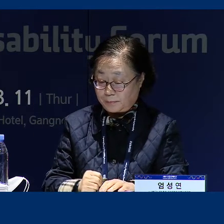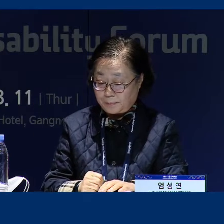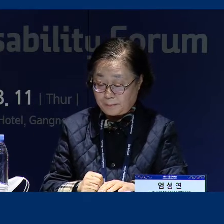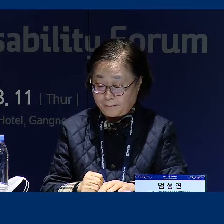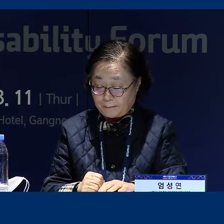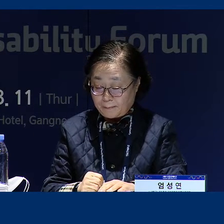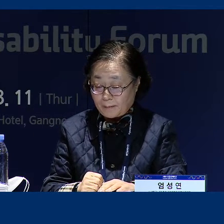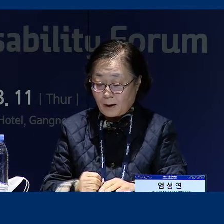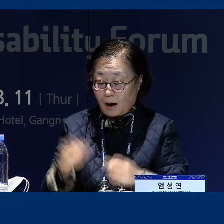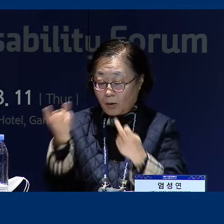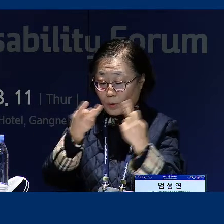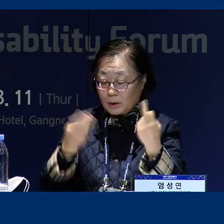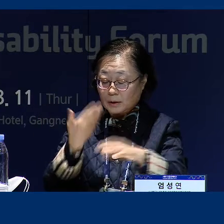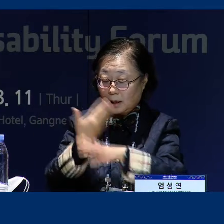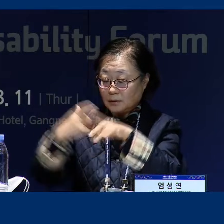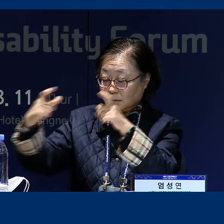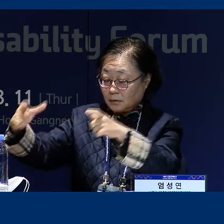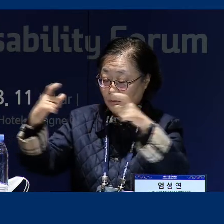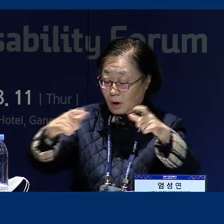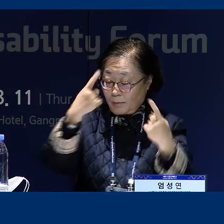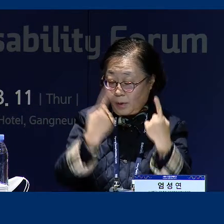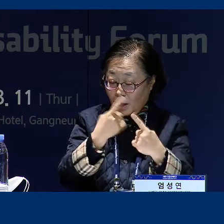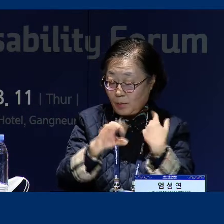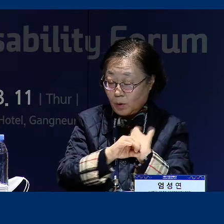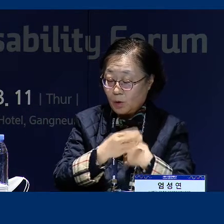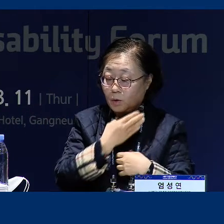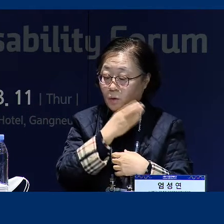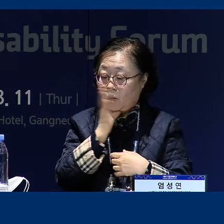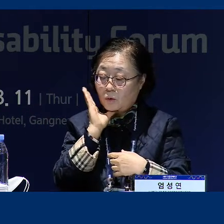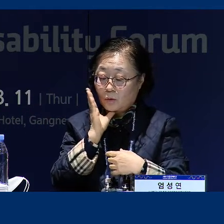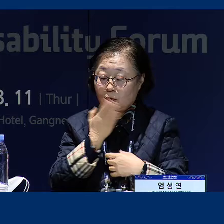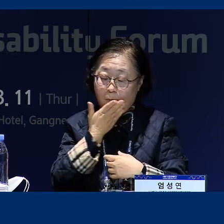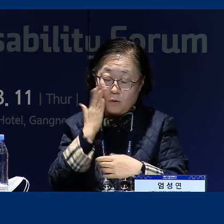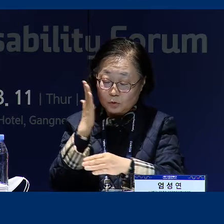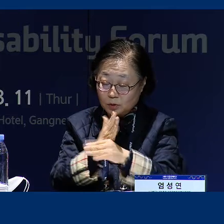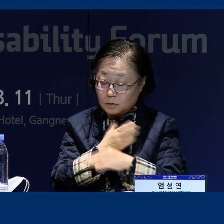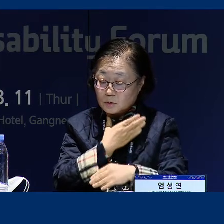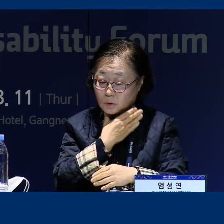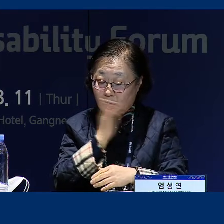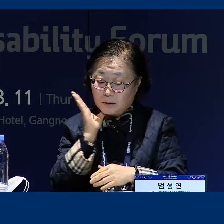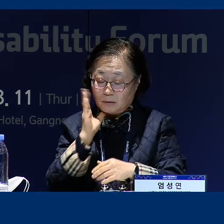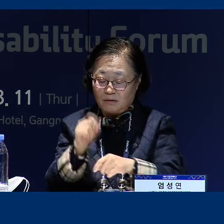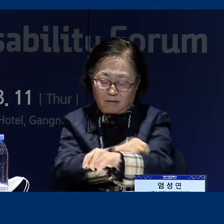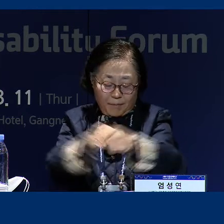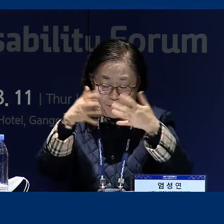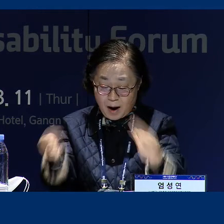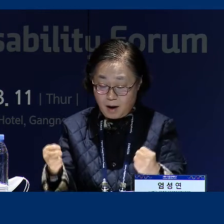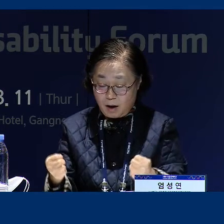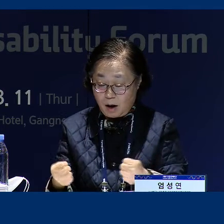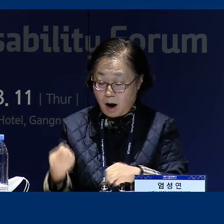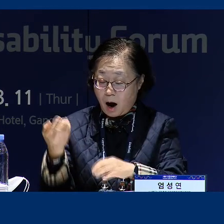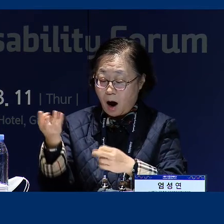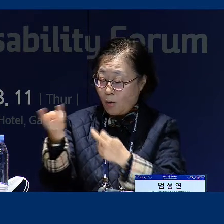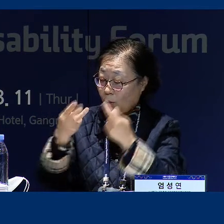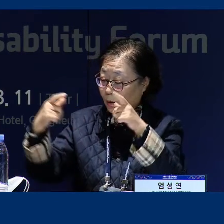못합니다. 특히 고령의 농인들은 지난 시대 농교육 문제로 인해